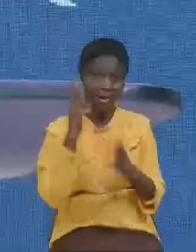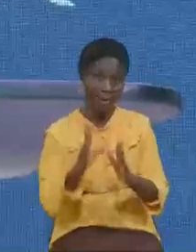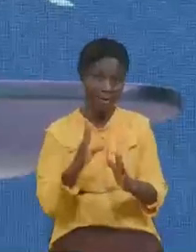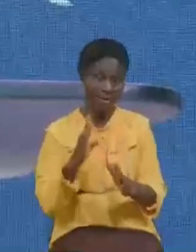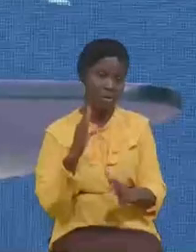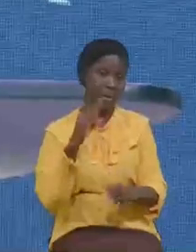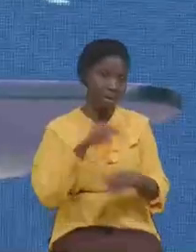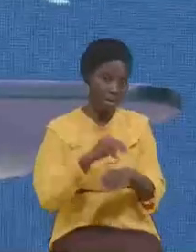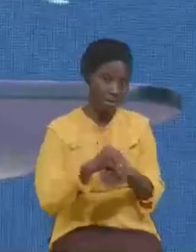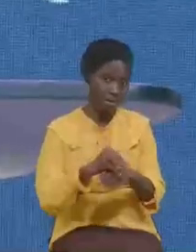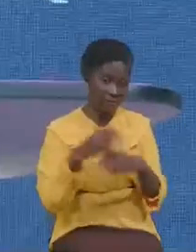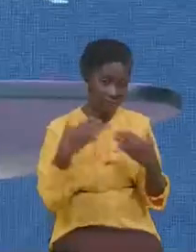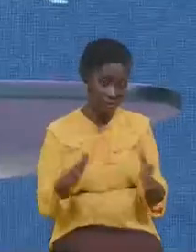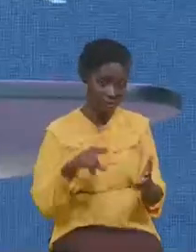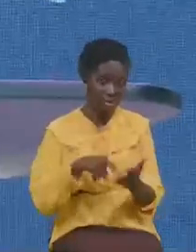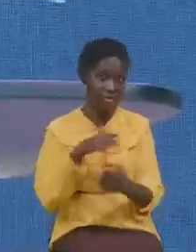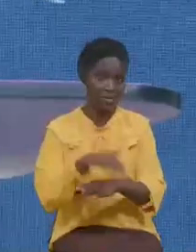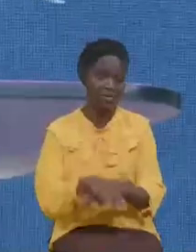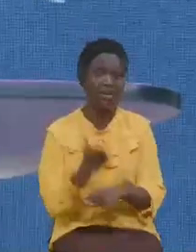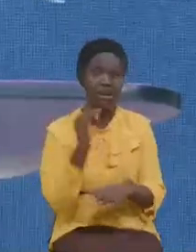Dieu, il y a un lien